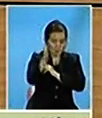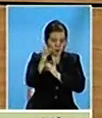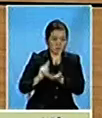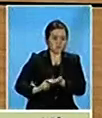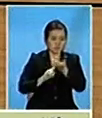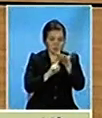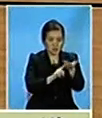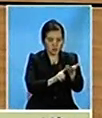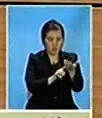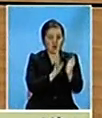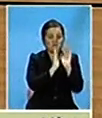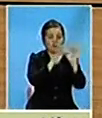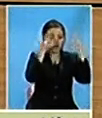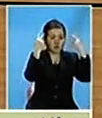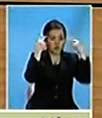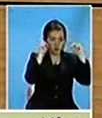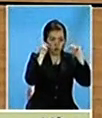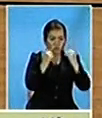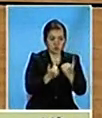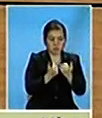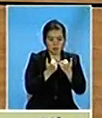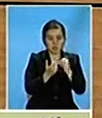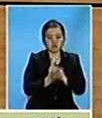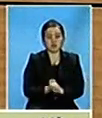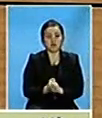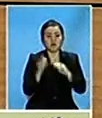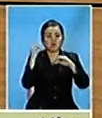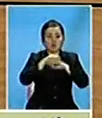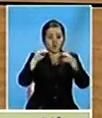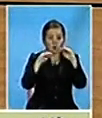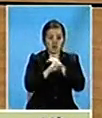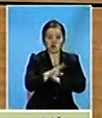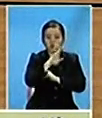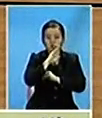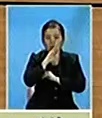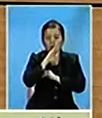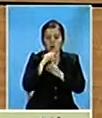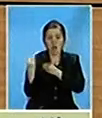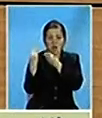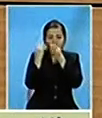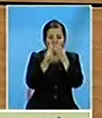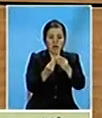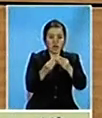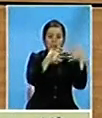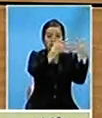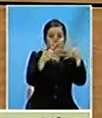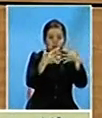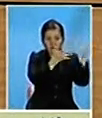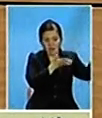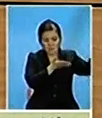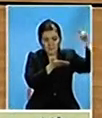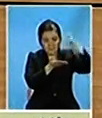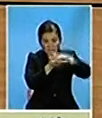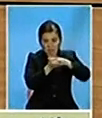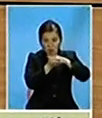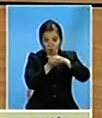ไปยังนายกรัฐมนตรีดังนี้ในโครงการนี้หากจะอนุญาตให้นาซามาใช้พื้นที่ประเทศไท